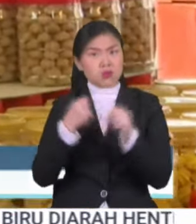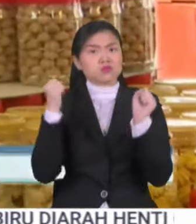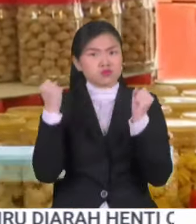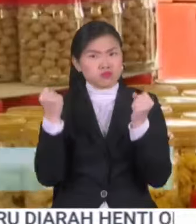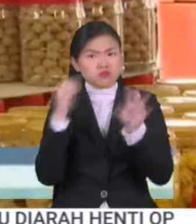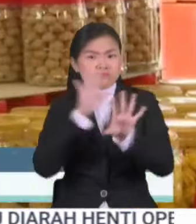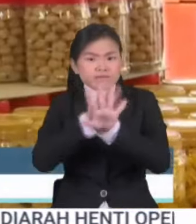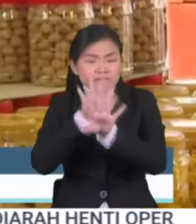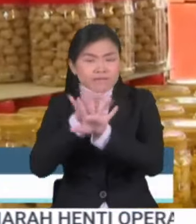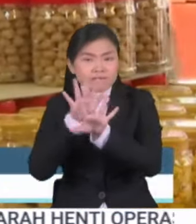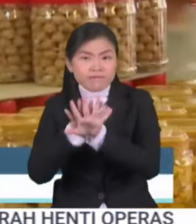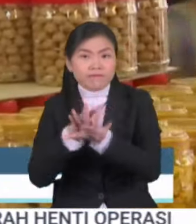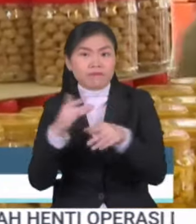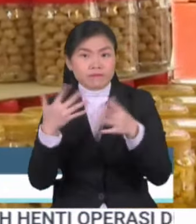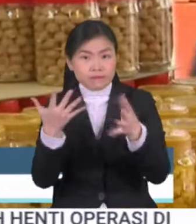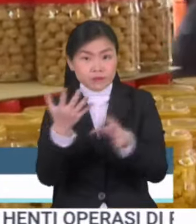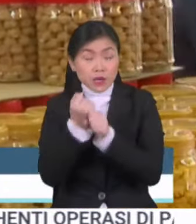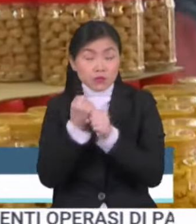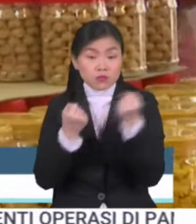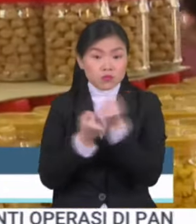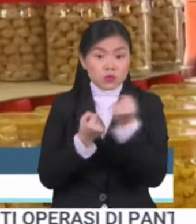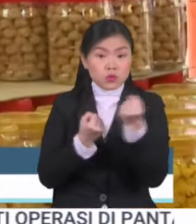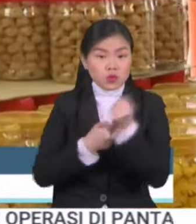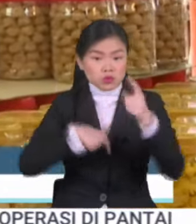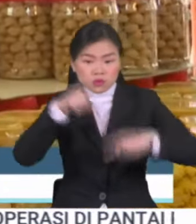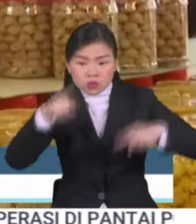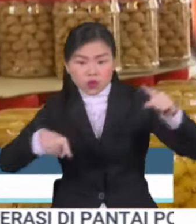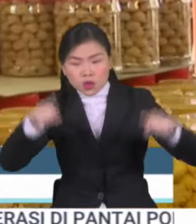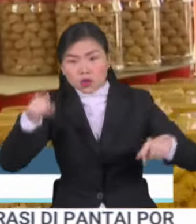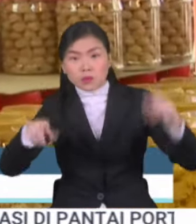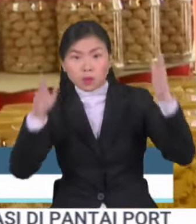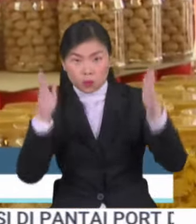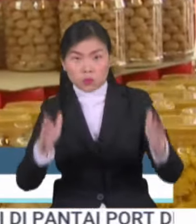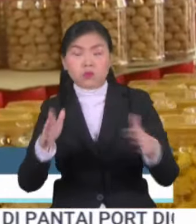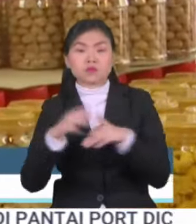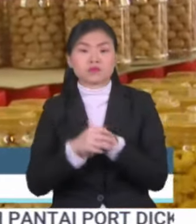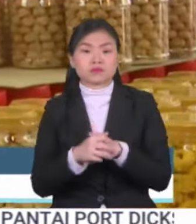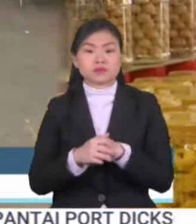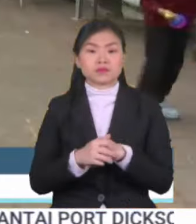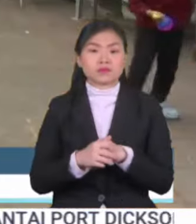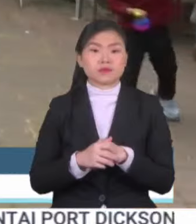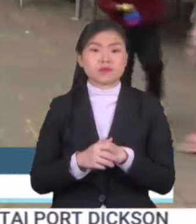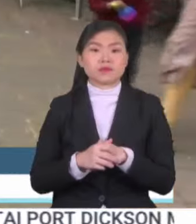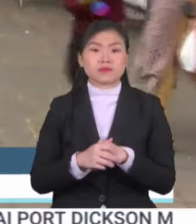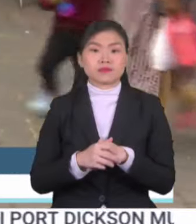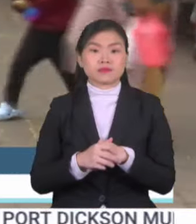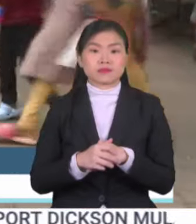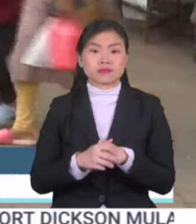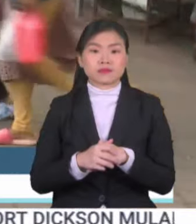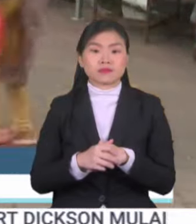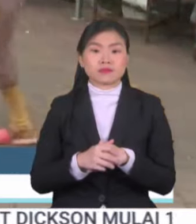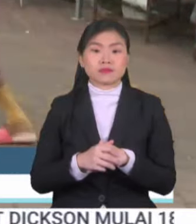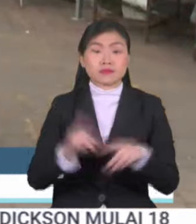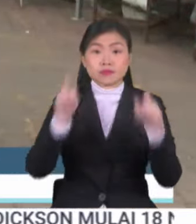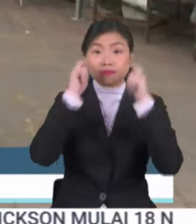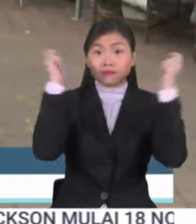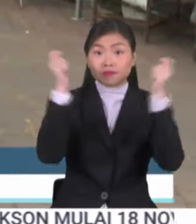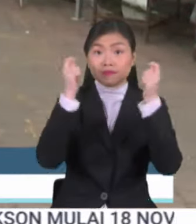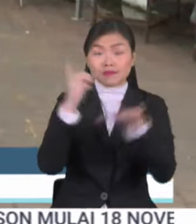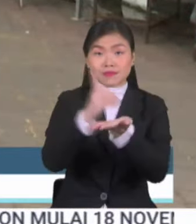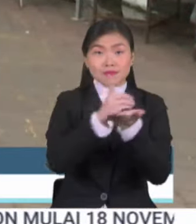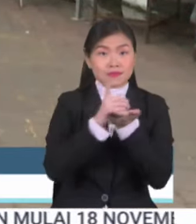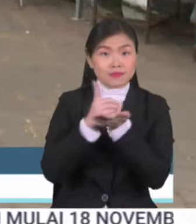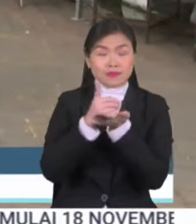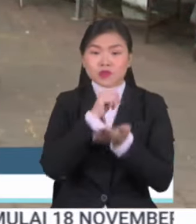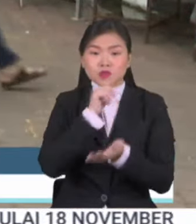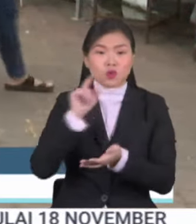dapat sokongan daripada orang semua golongan kaum dapat kita sokongan untuk dunia. Perayaan Deepavali tidak